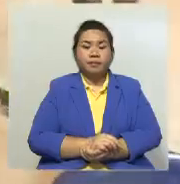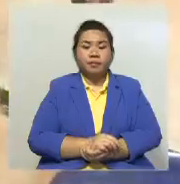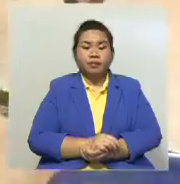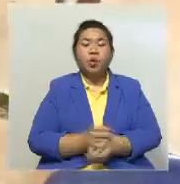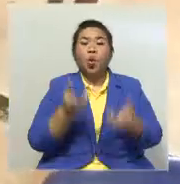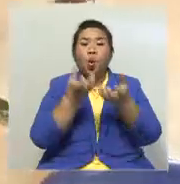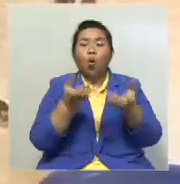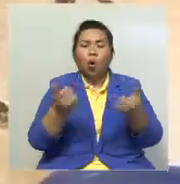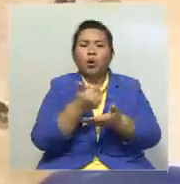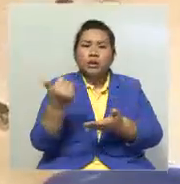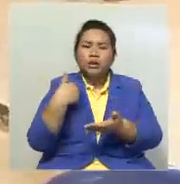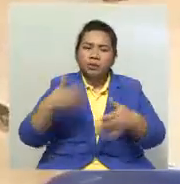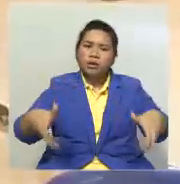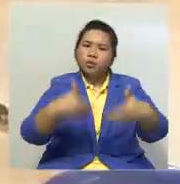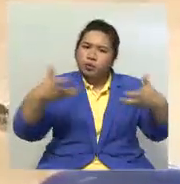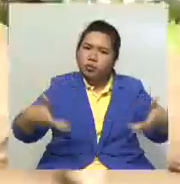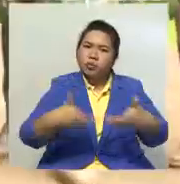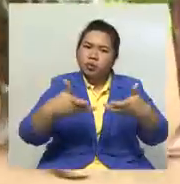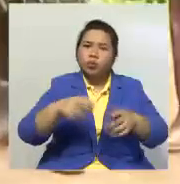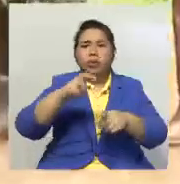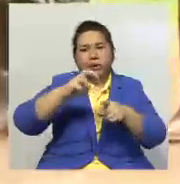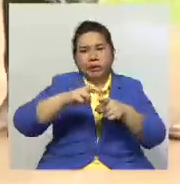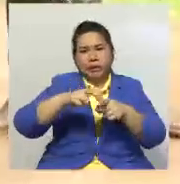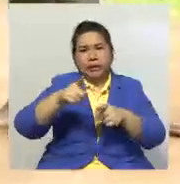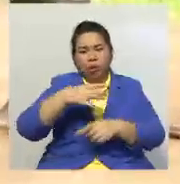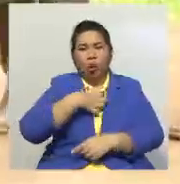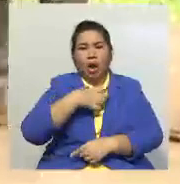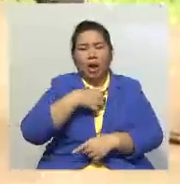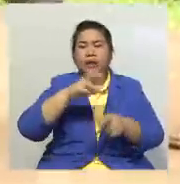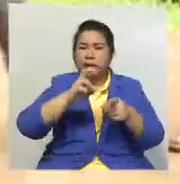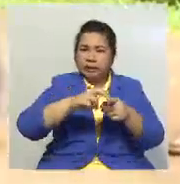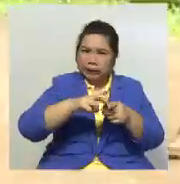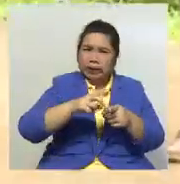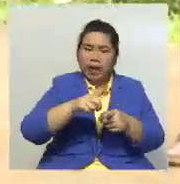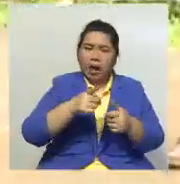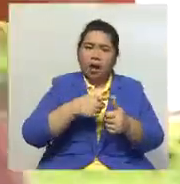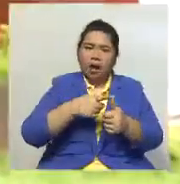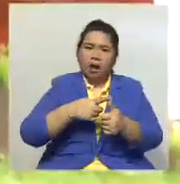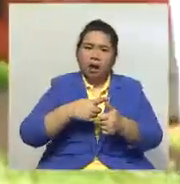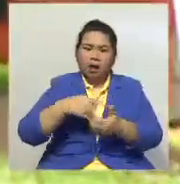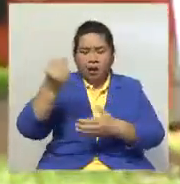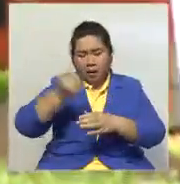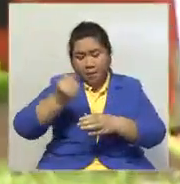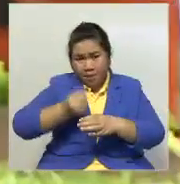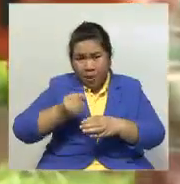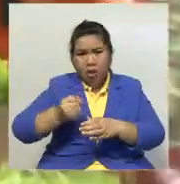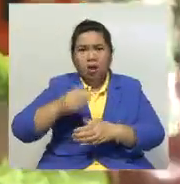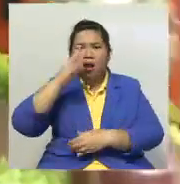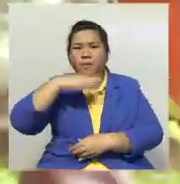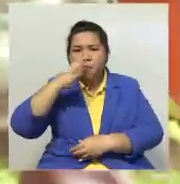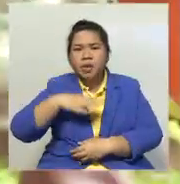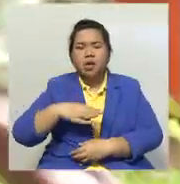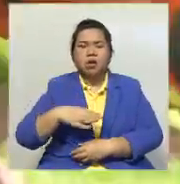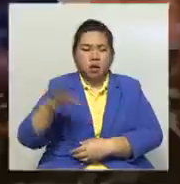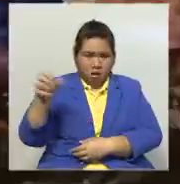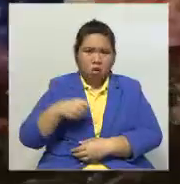อาหารอื่นๆเครื่องประกอบในครัวนะฮะเกลือเนี่ยเขาต้องการนะฮะเกลือกะปิพริกอะไรเงี้ยซึ่ง